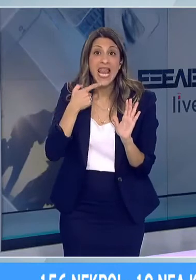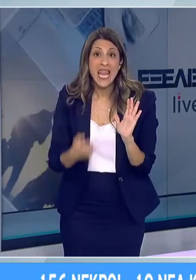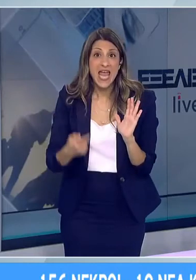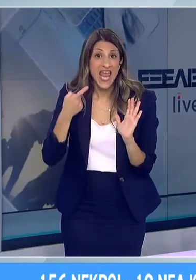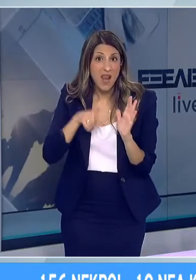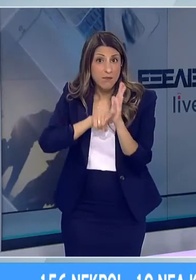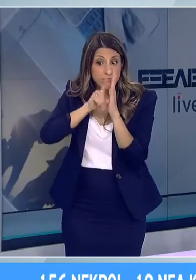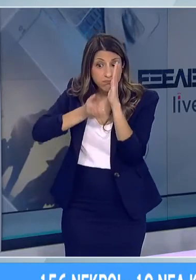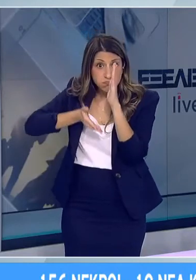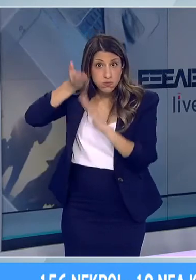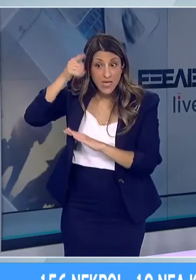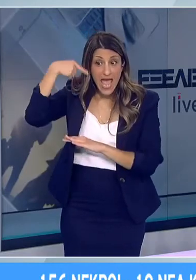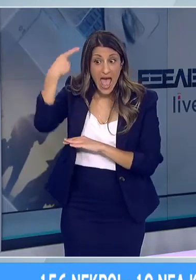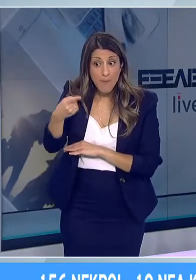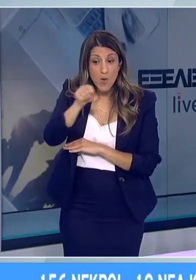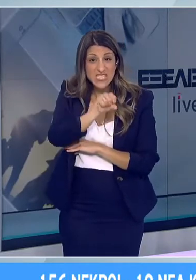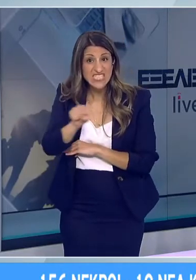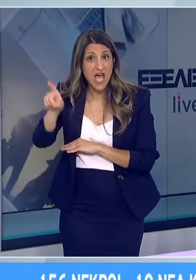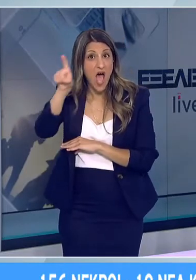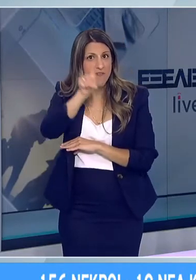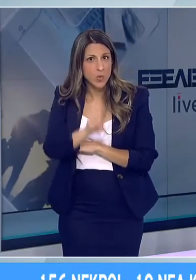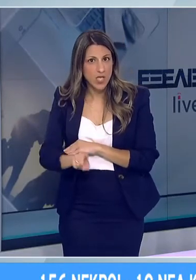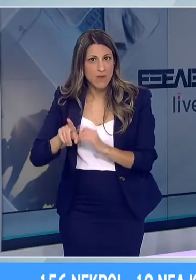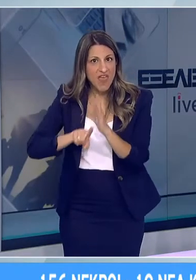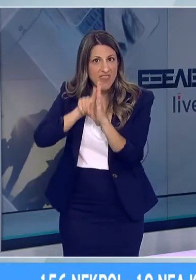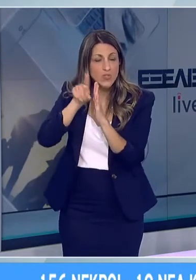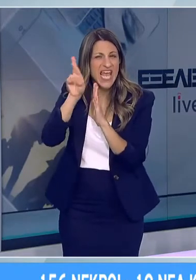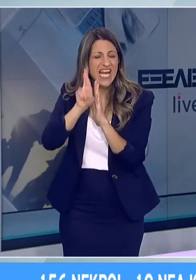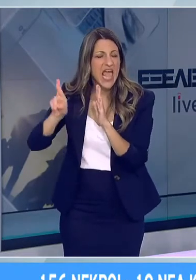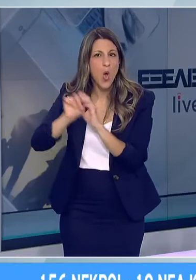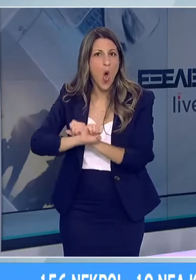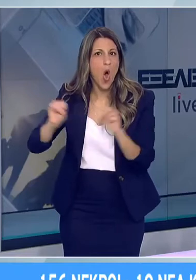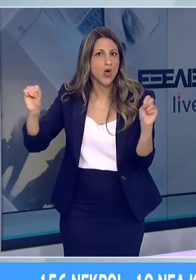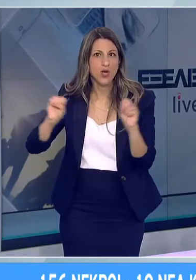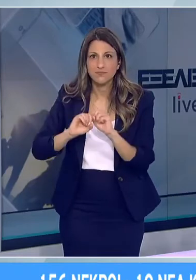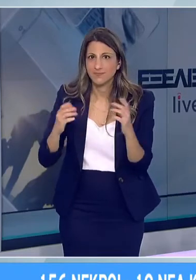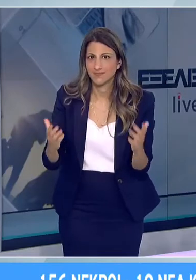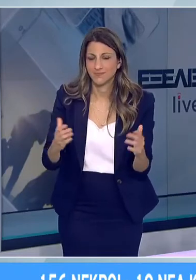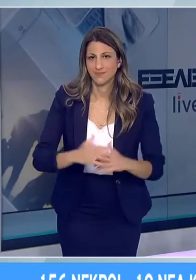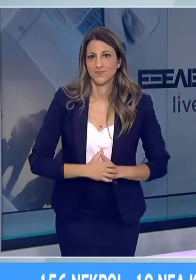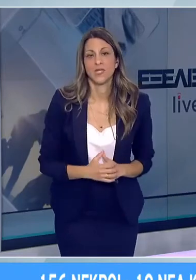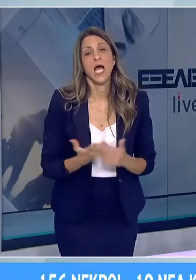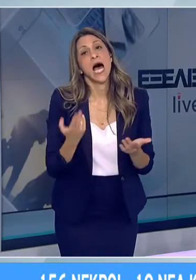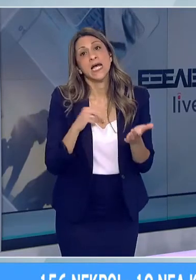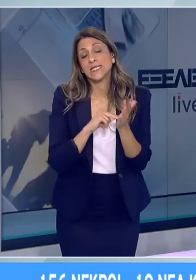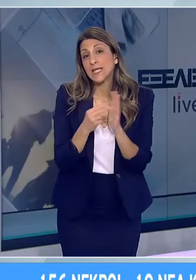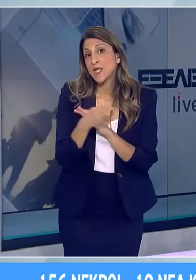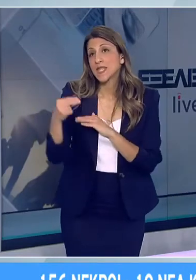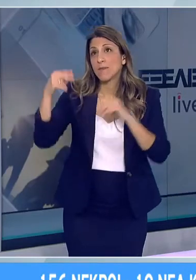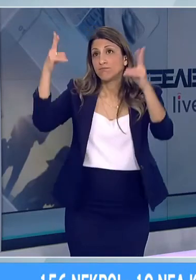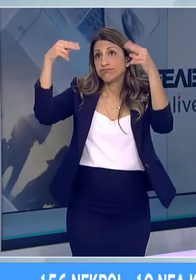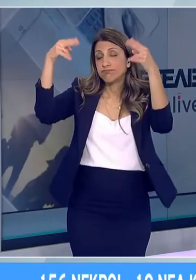διαβάζω το επόμενο Σαββατοκύριακο. Άρα είναι πολύ σημαντικό το θέμα του κλιματισμού και είναι και πολύ λεπτό. Είναι αυτές οι λεπτομέρειες που είπα προηγουμένως στο